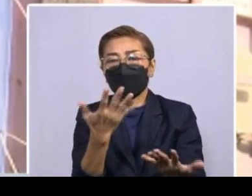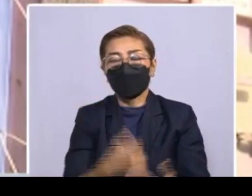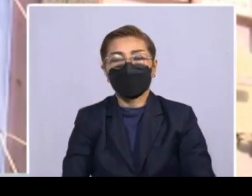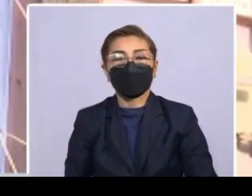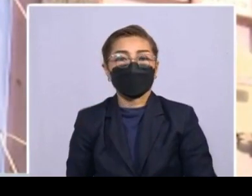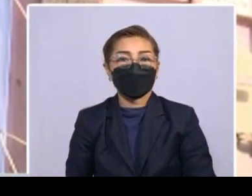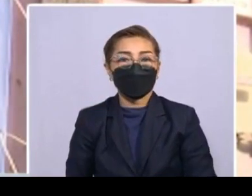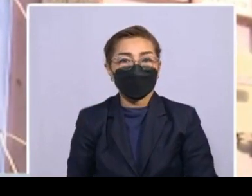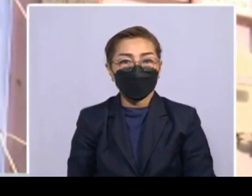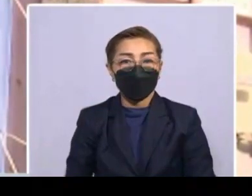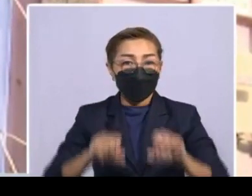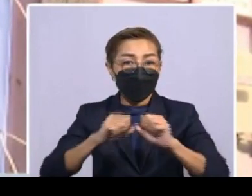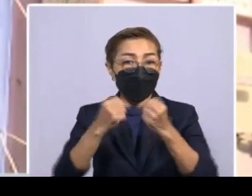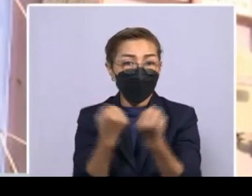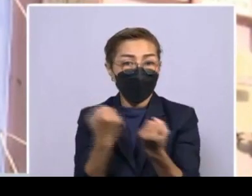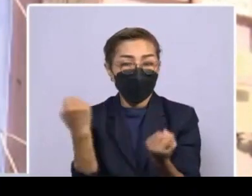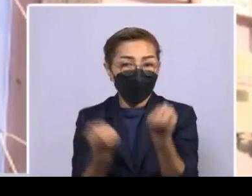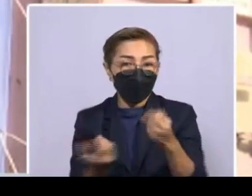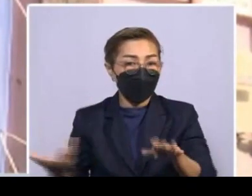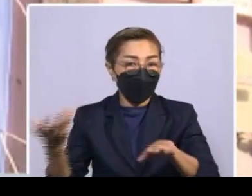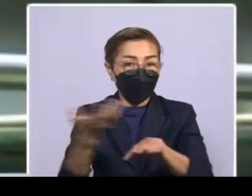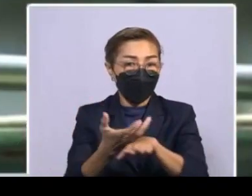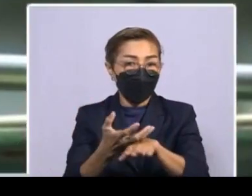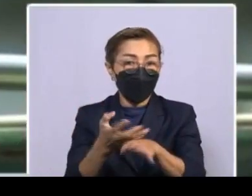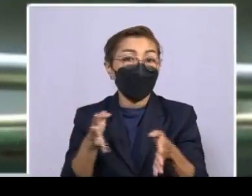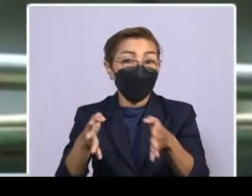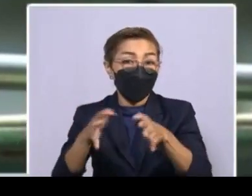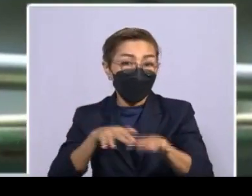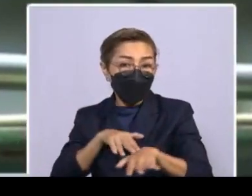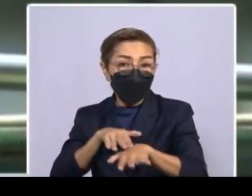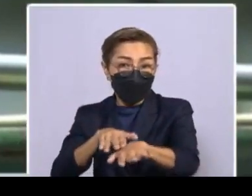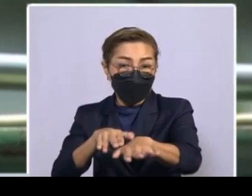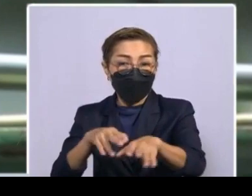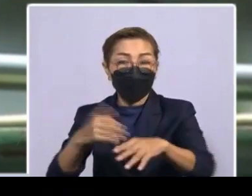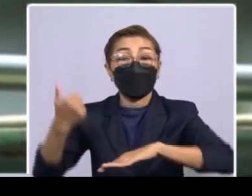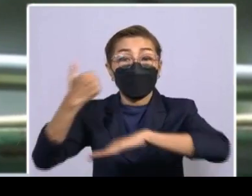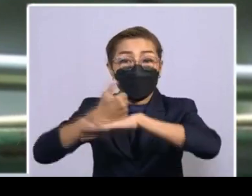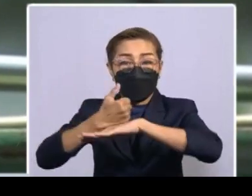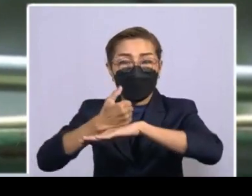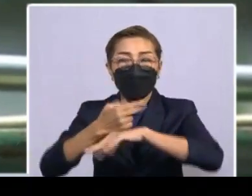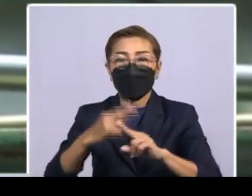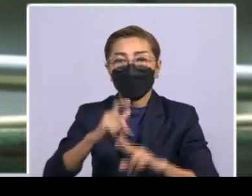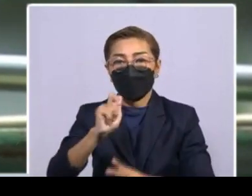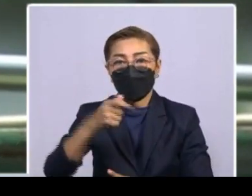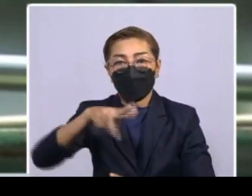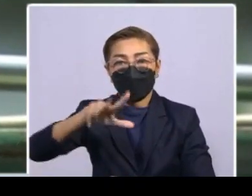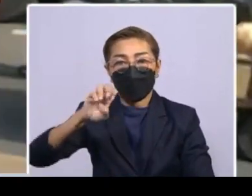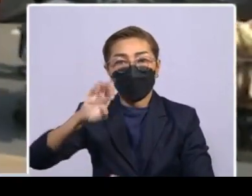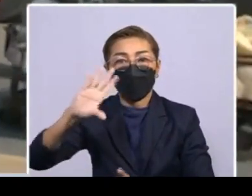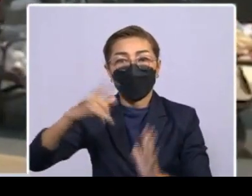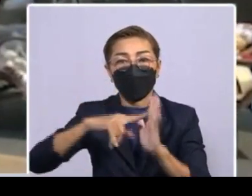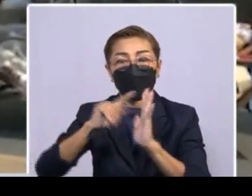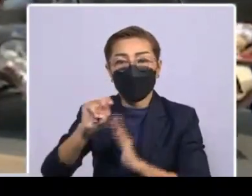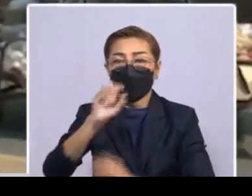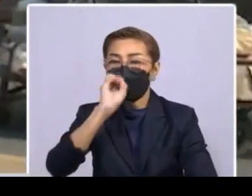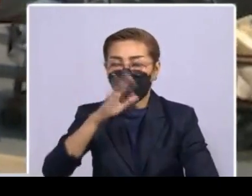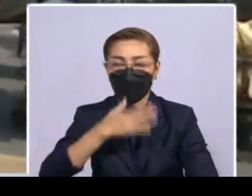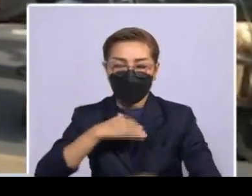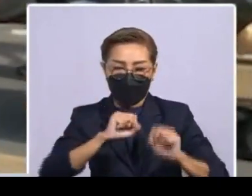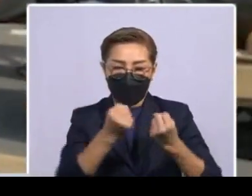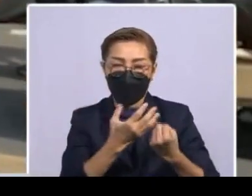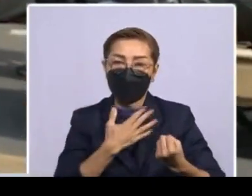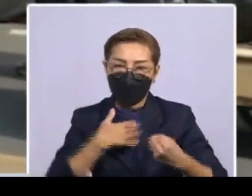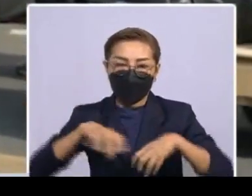ถ้านายกสหพันธ์การขนส่งทางบกแห่งประเทศไทยคุณนะพี่ชาติไทยรุ่งเรืองก็บอกว่าทางสะ